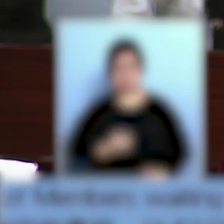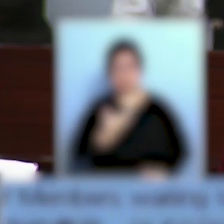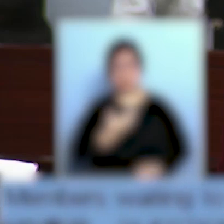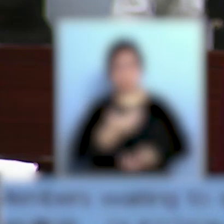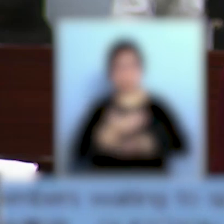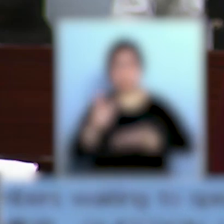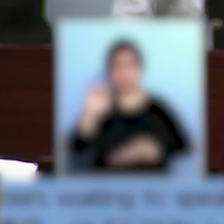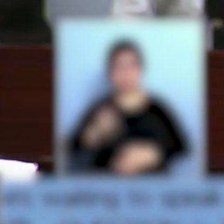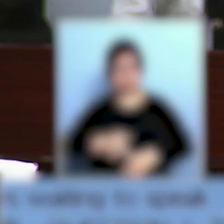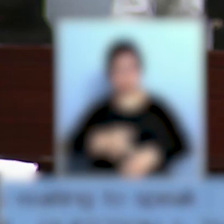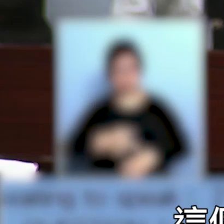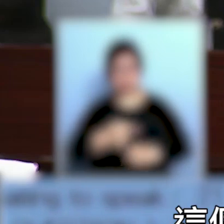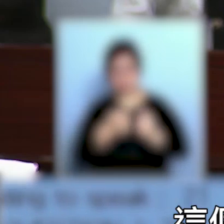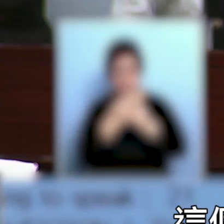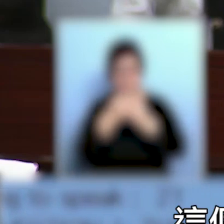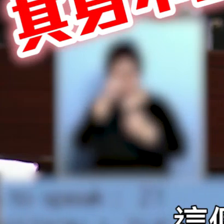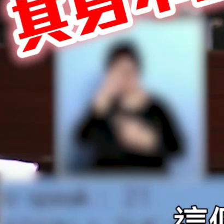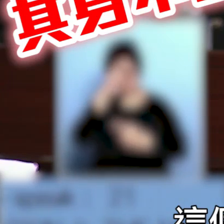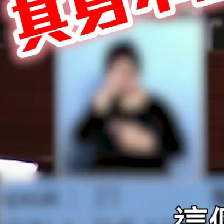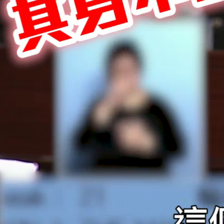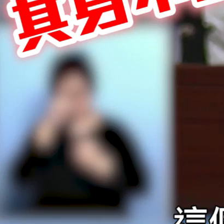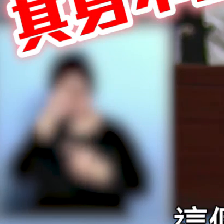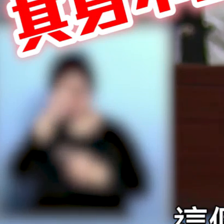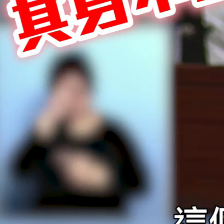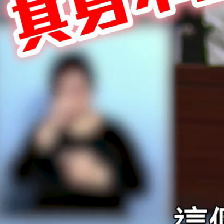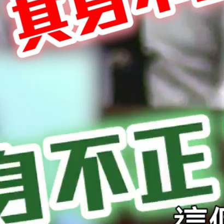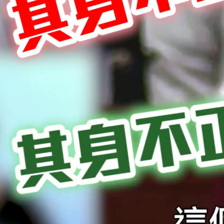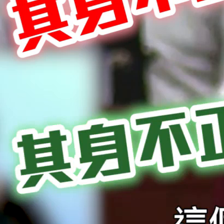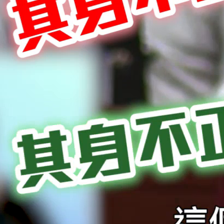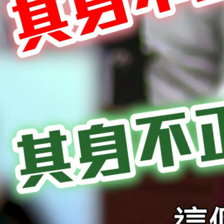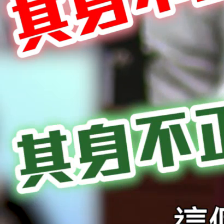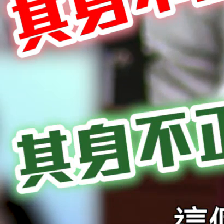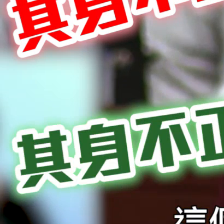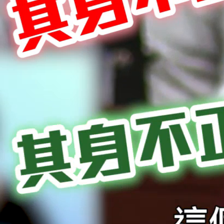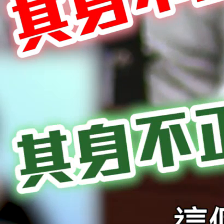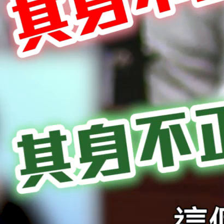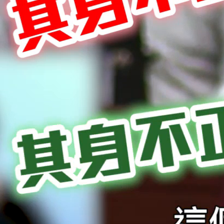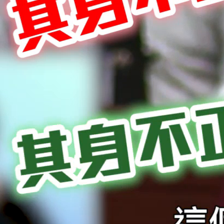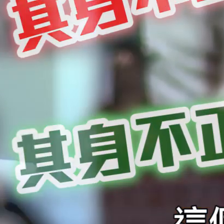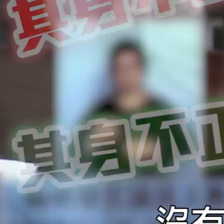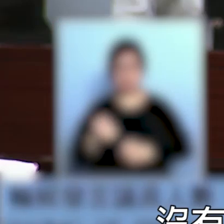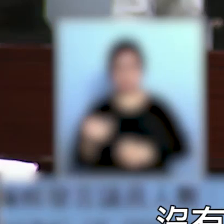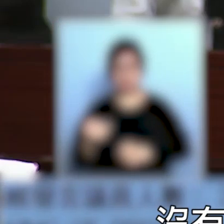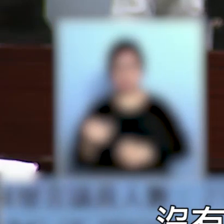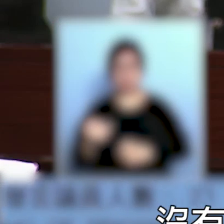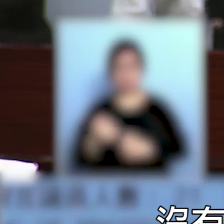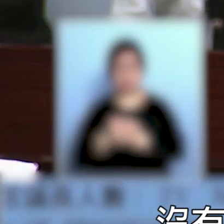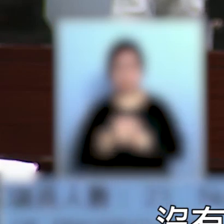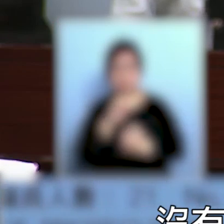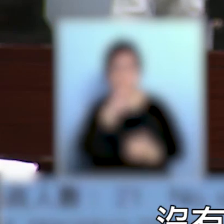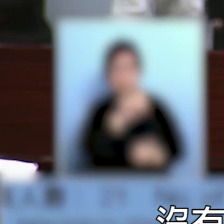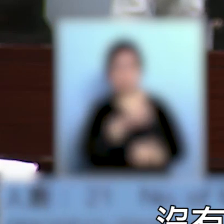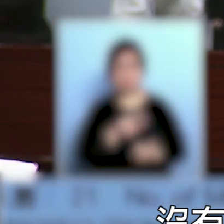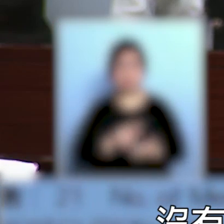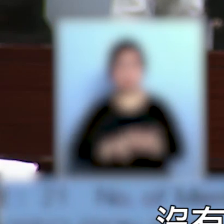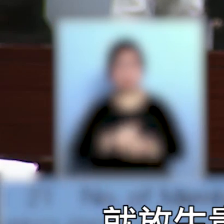市民一定会记得这个其身不正、其身不正、其身不正的律政司呢，没有问过独立